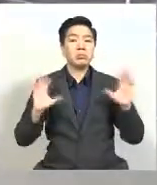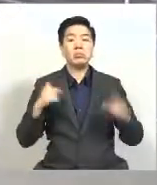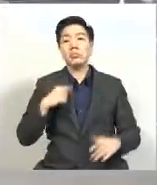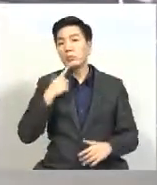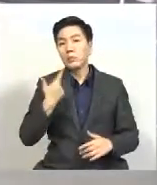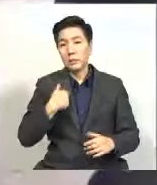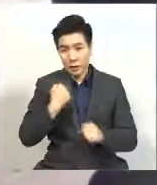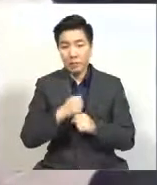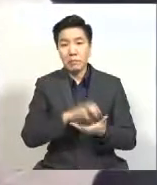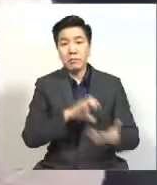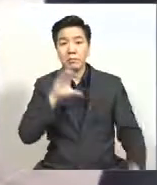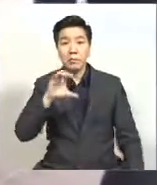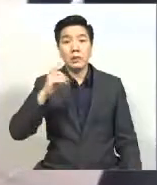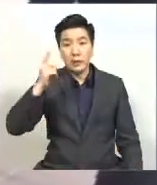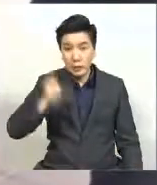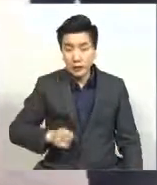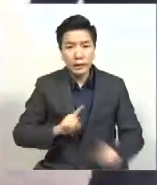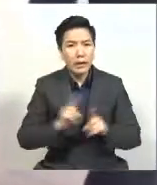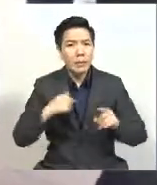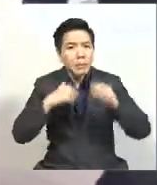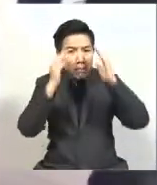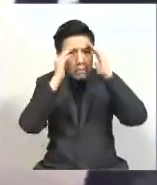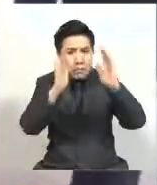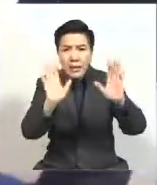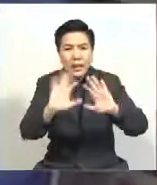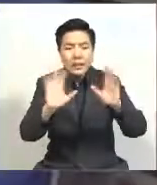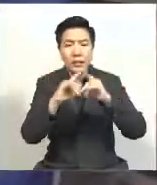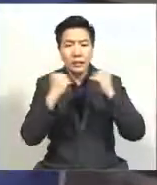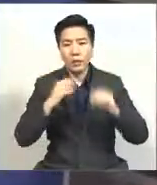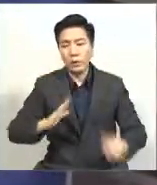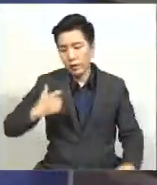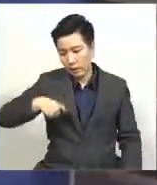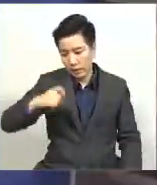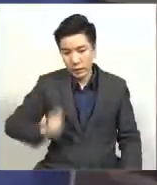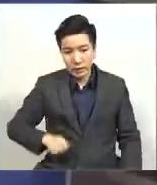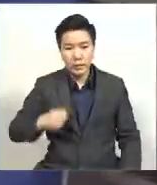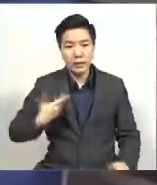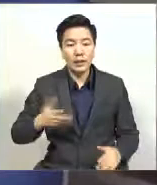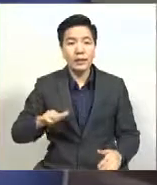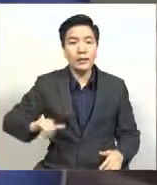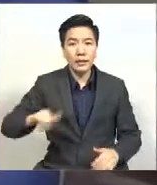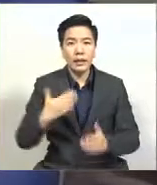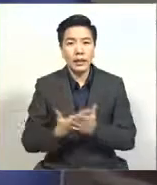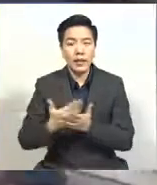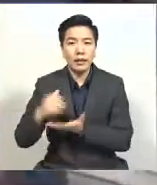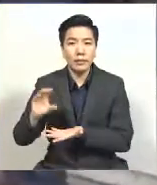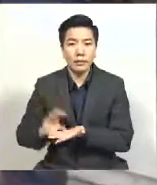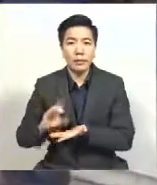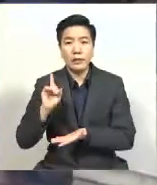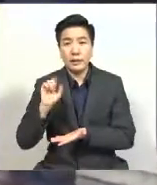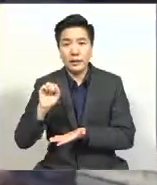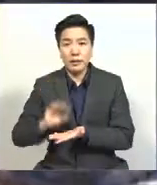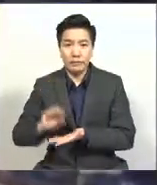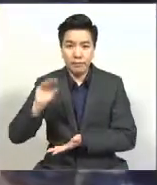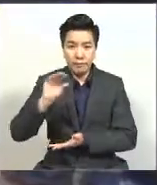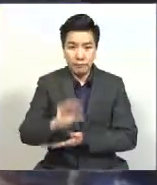รับครับว่าเป็นคนโพสต์ข้อความจริงแต่ไม่ได้ตั้งใจขณะที่ทนายความและญาติได้มีการนำหลักทรัพย์นะครับเป็นเงินสด 100,000